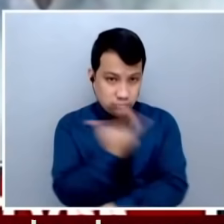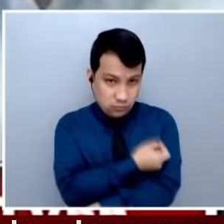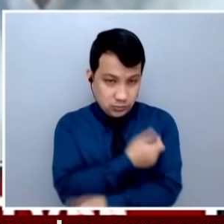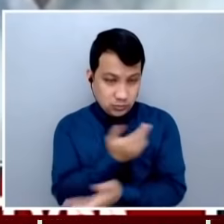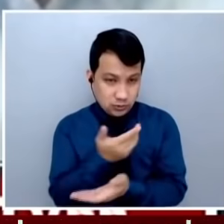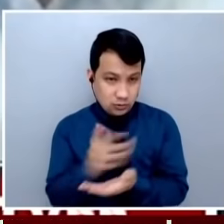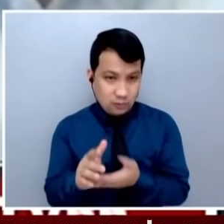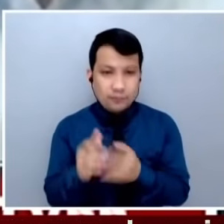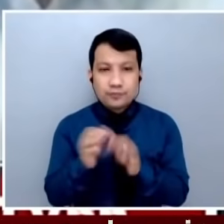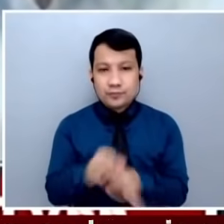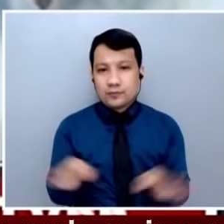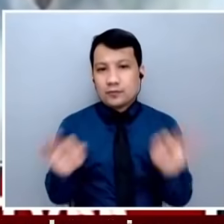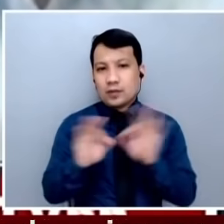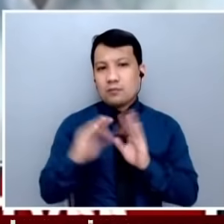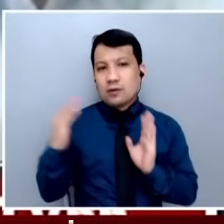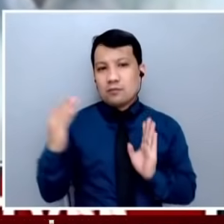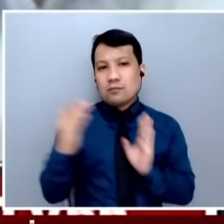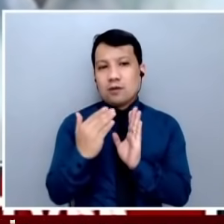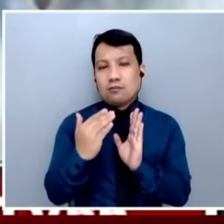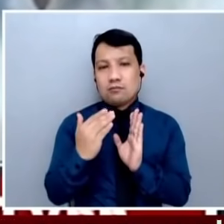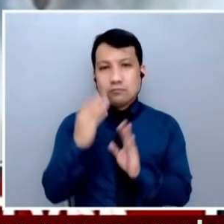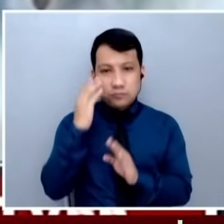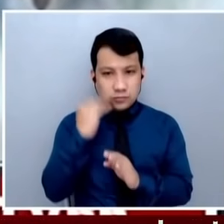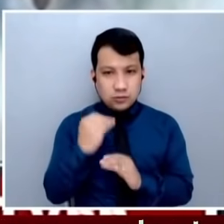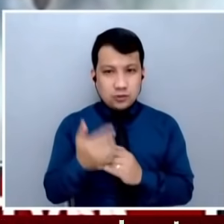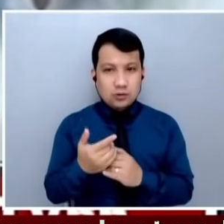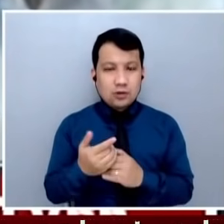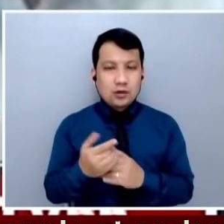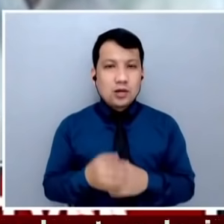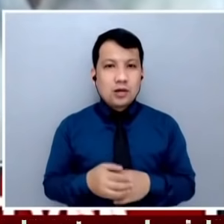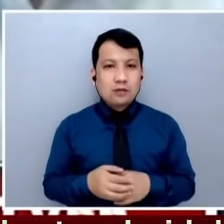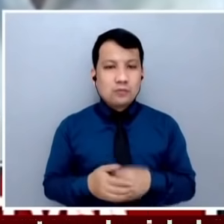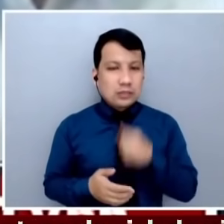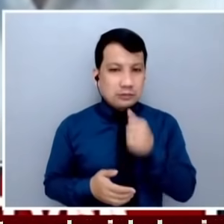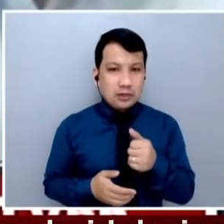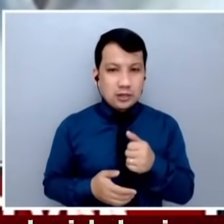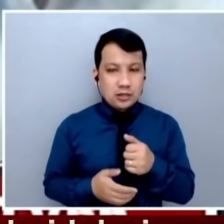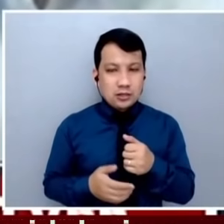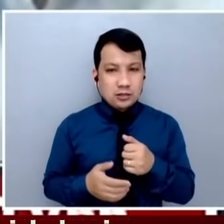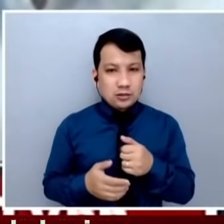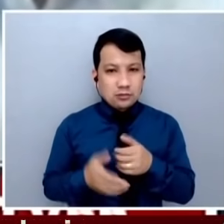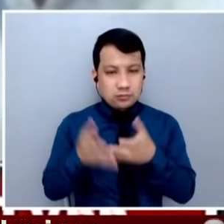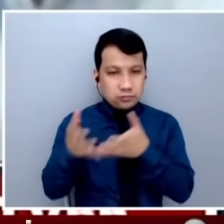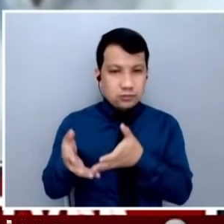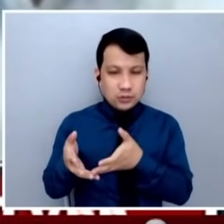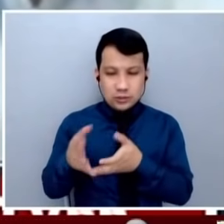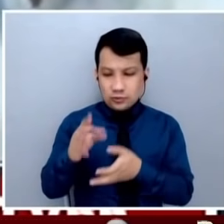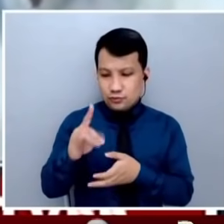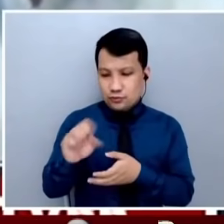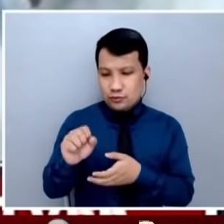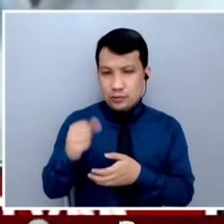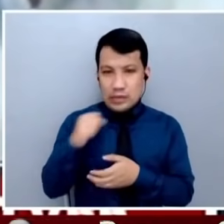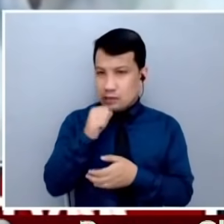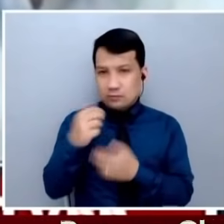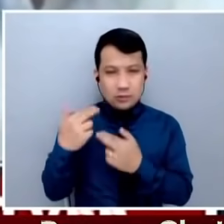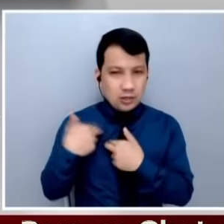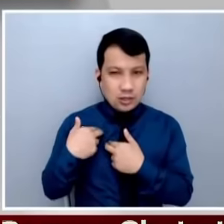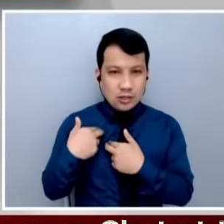ay pwede pong maharap sa mga kasong dereliction of duty, neglect of duty, or kaya naman